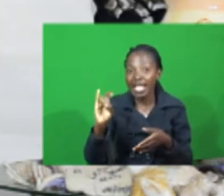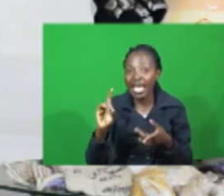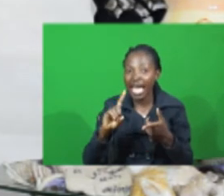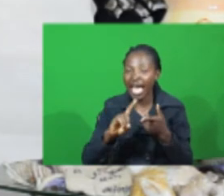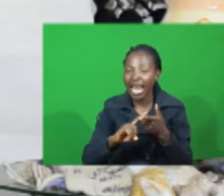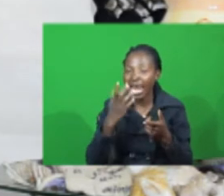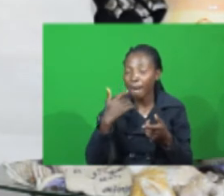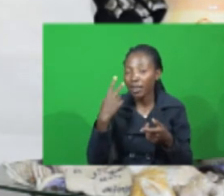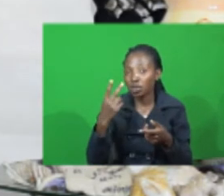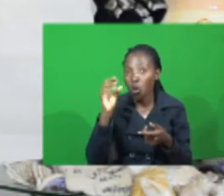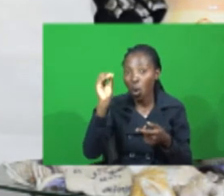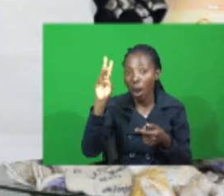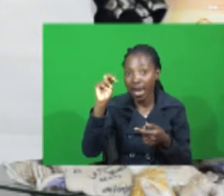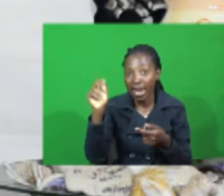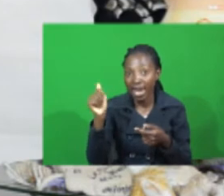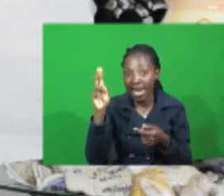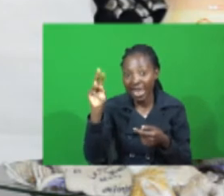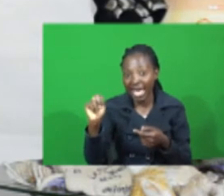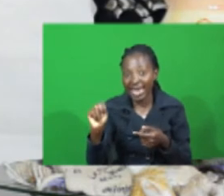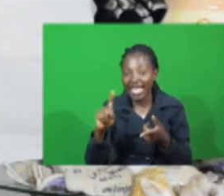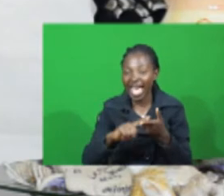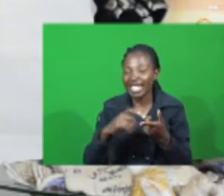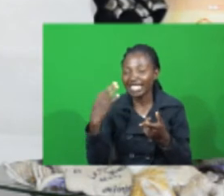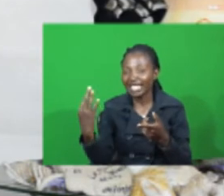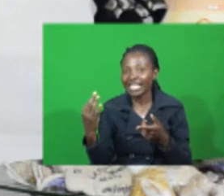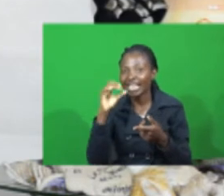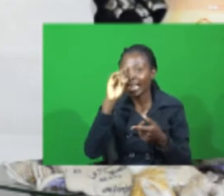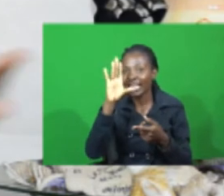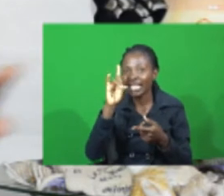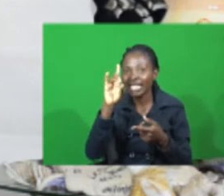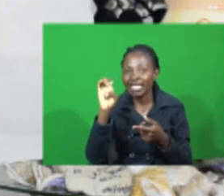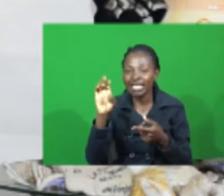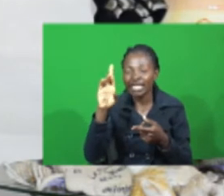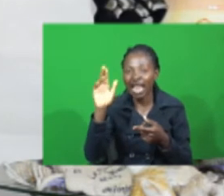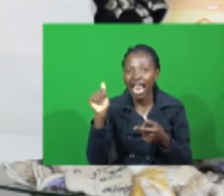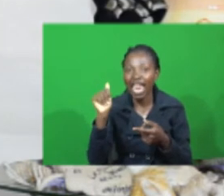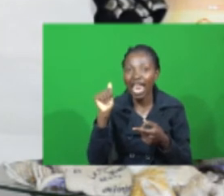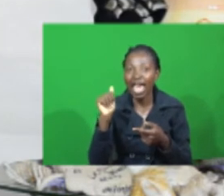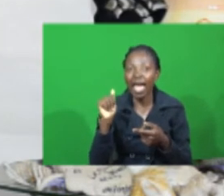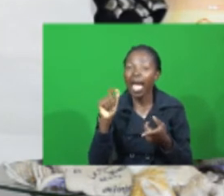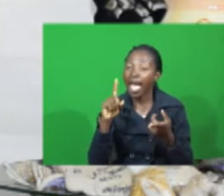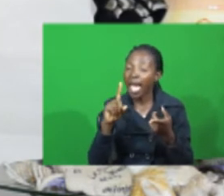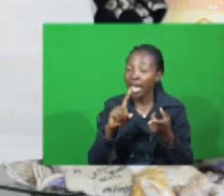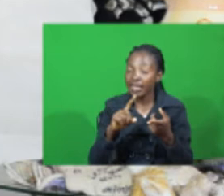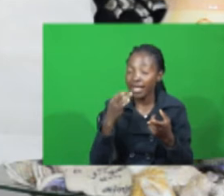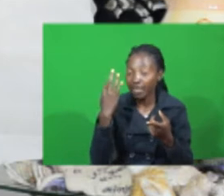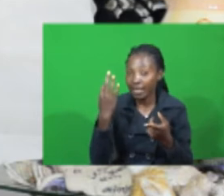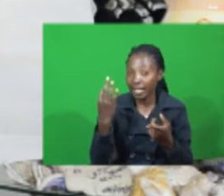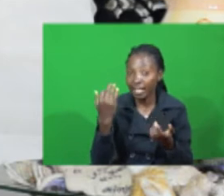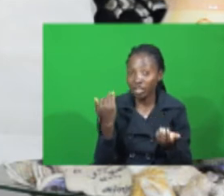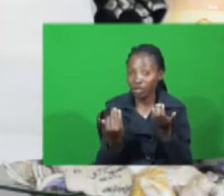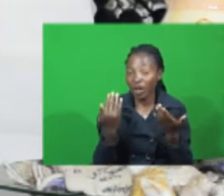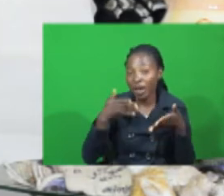achinzi Onani. Wechitatu achinzi Shera. Ndova na vaJudha vakaita nemudzimai